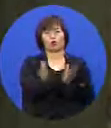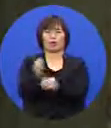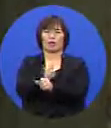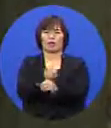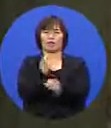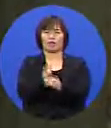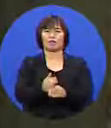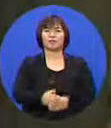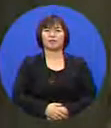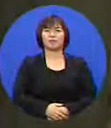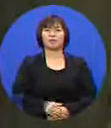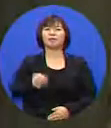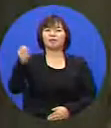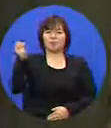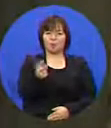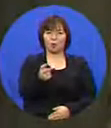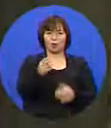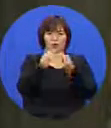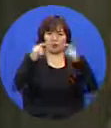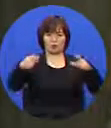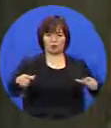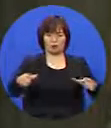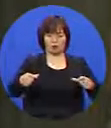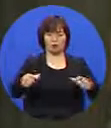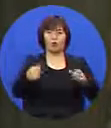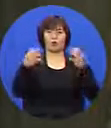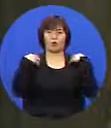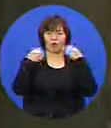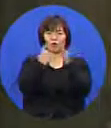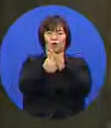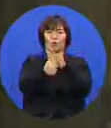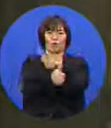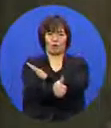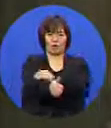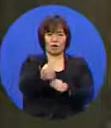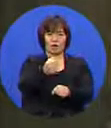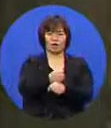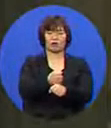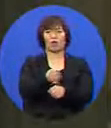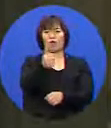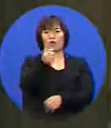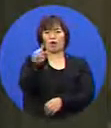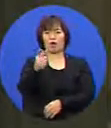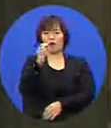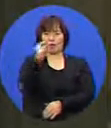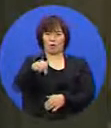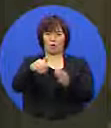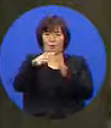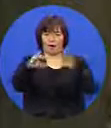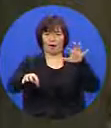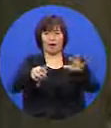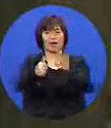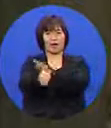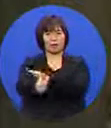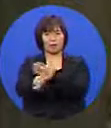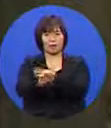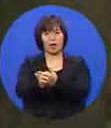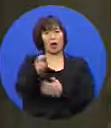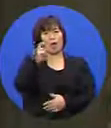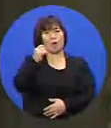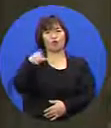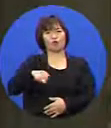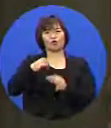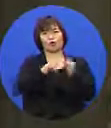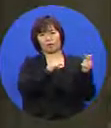있습니다. 그리고 전라북도 중도 방문도 하고 한옥 마을에 가게 되면은 아마